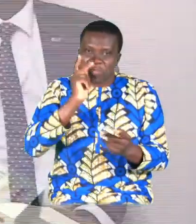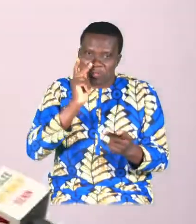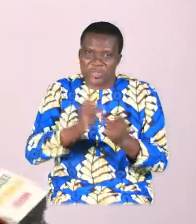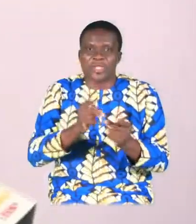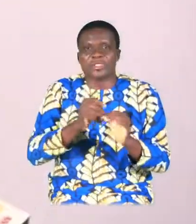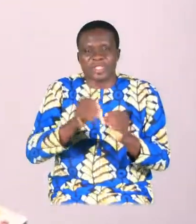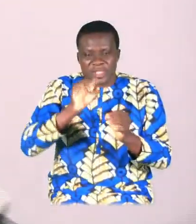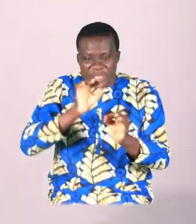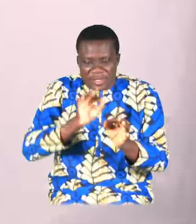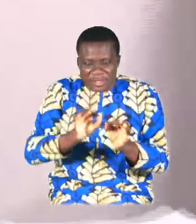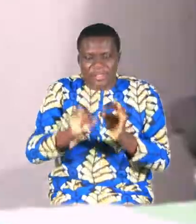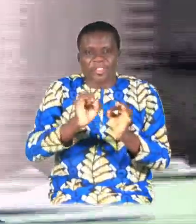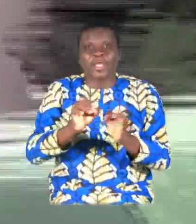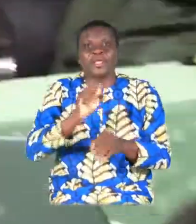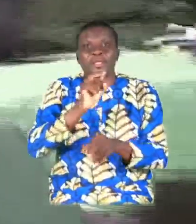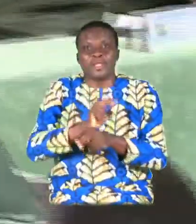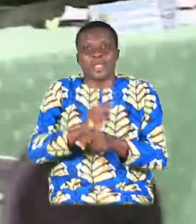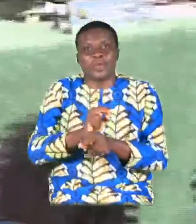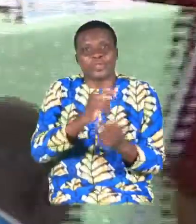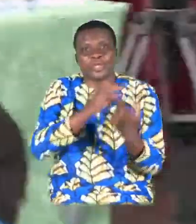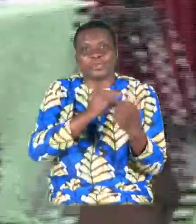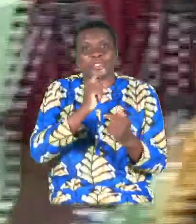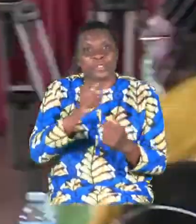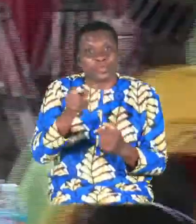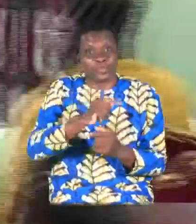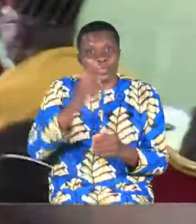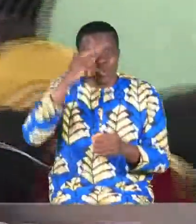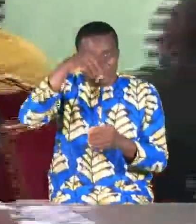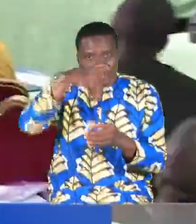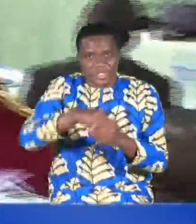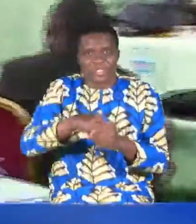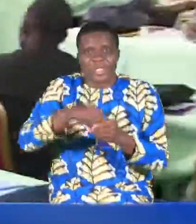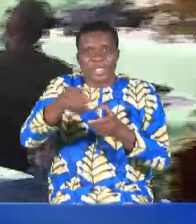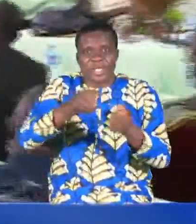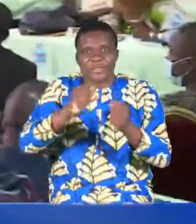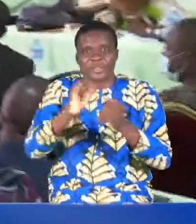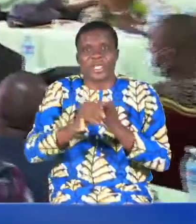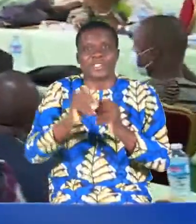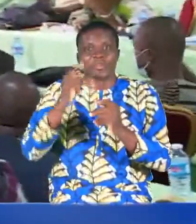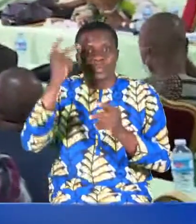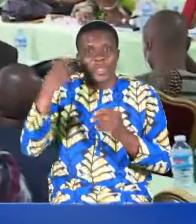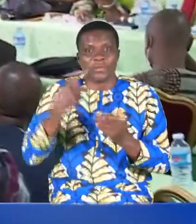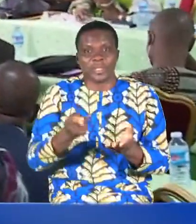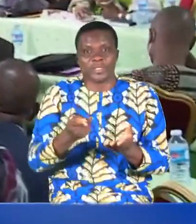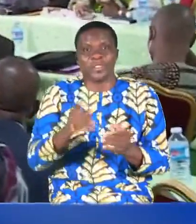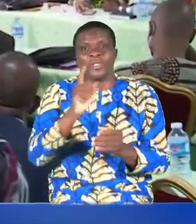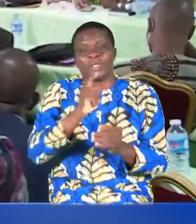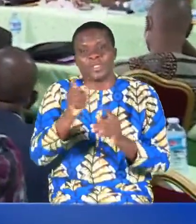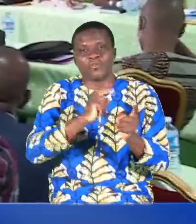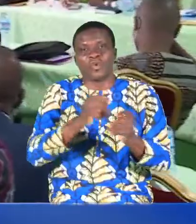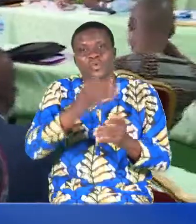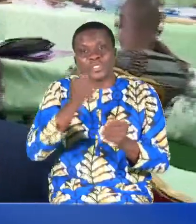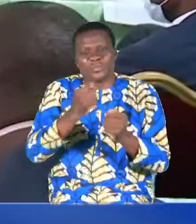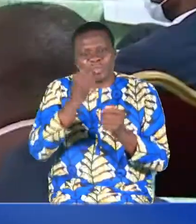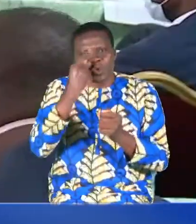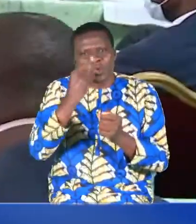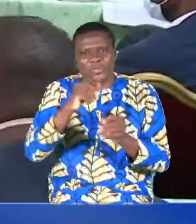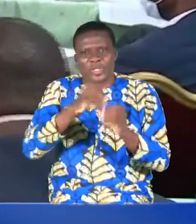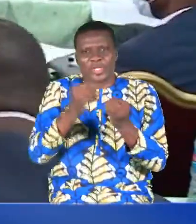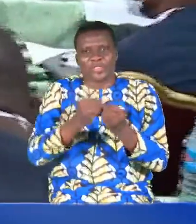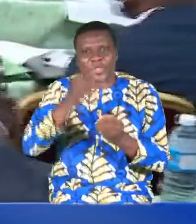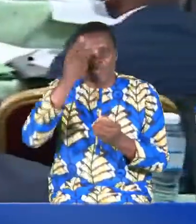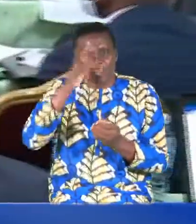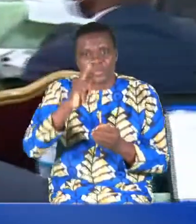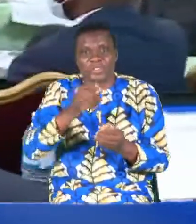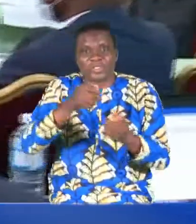les détails les rôles et responsabilités qui sont les leurs au sein de l'administration parlementaire. Ils vont aussi mieux maîtriser les organes